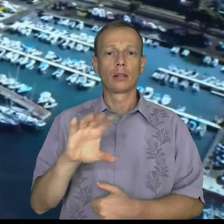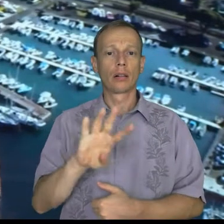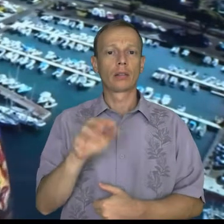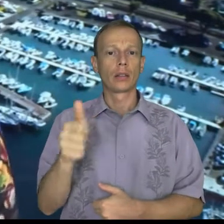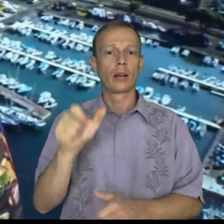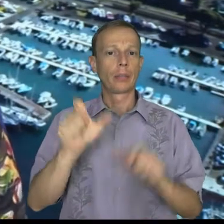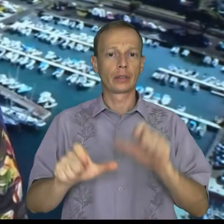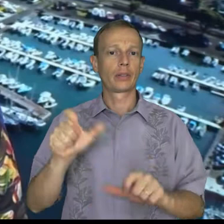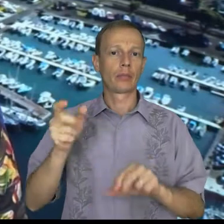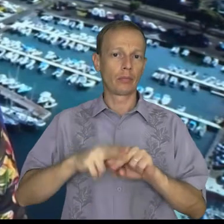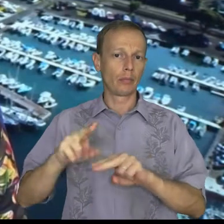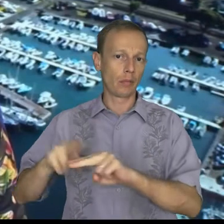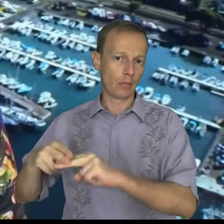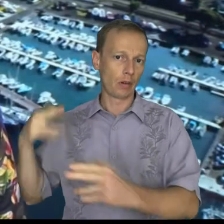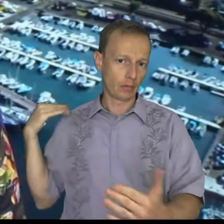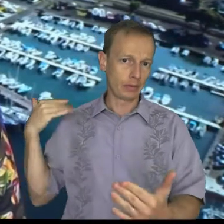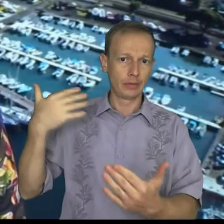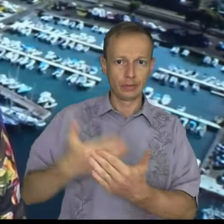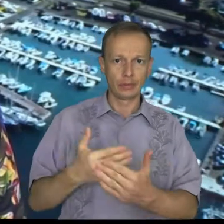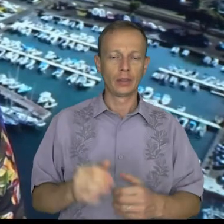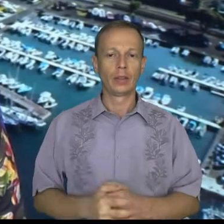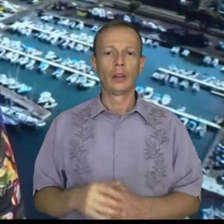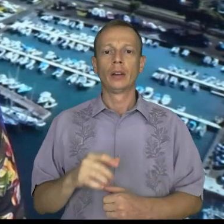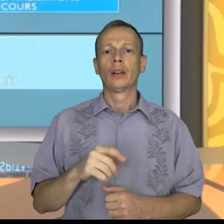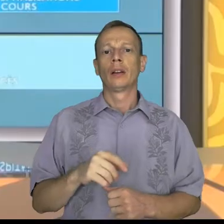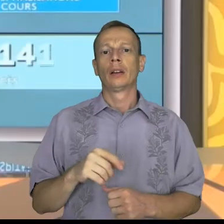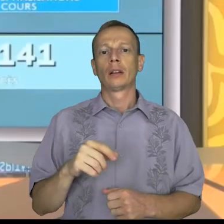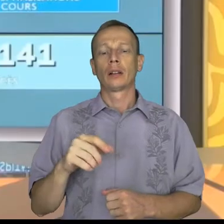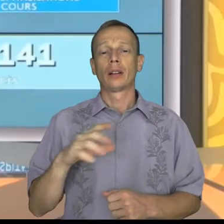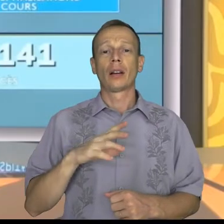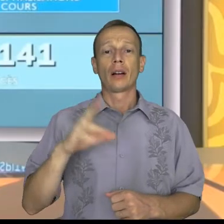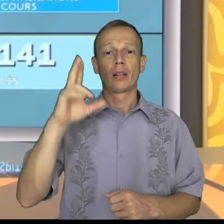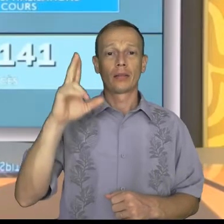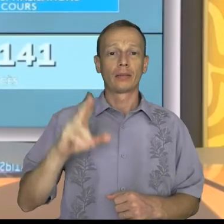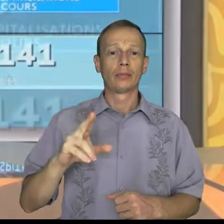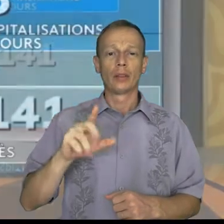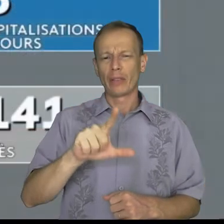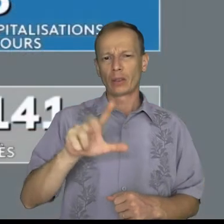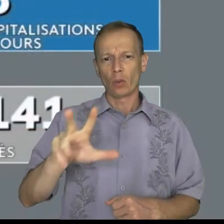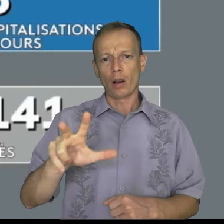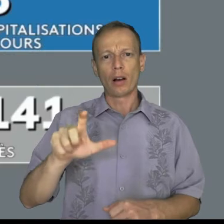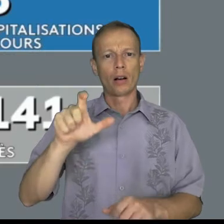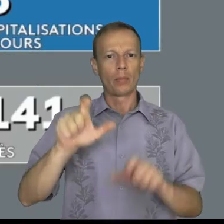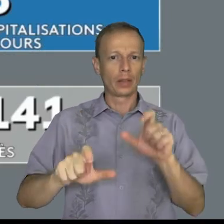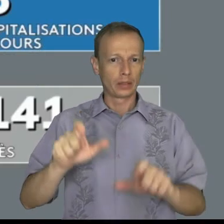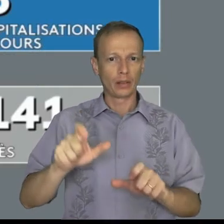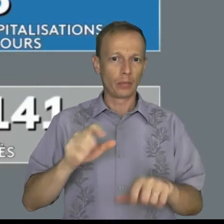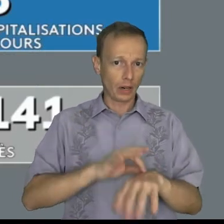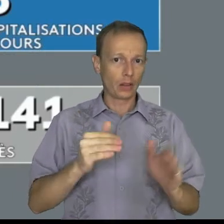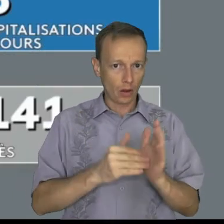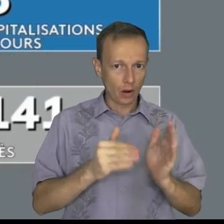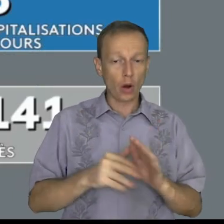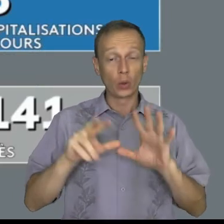la Covid-19, ce qui porte le nombre à 141 personnes décédées aujourd'hui. 23 depuis le début de